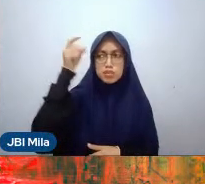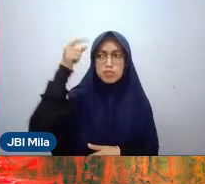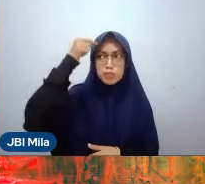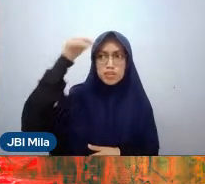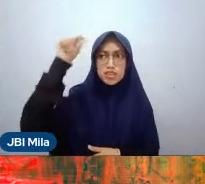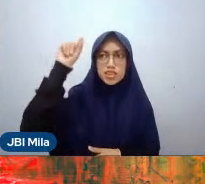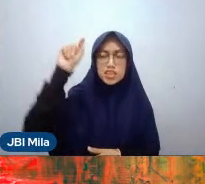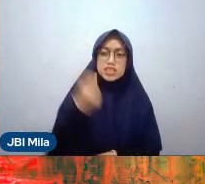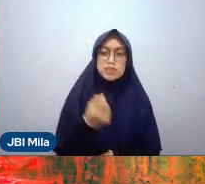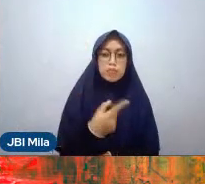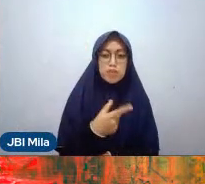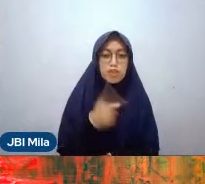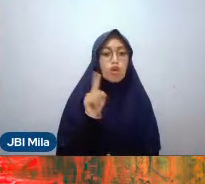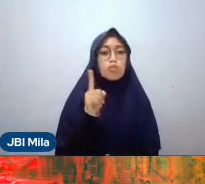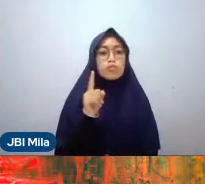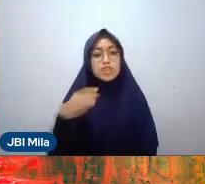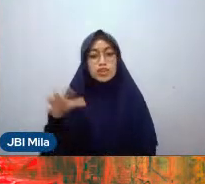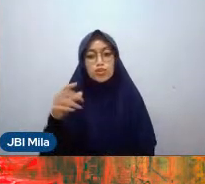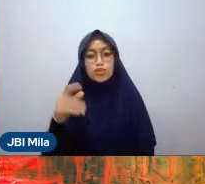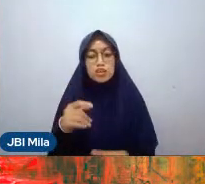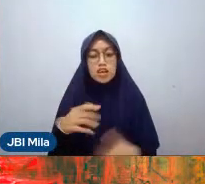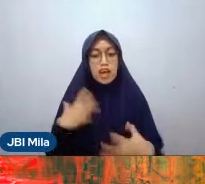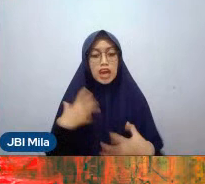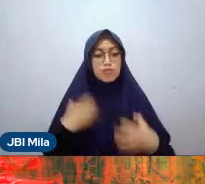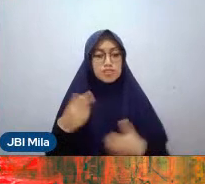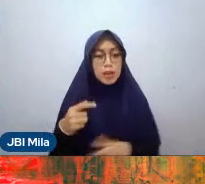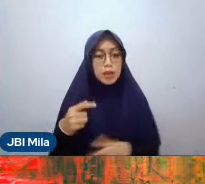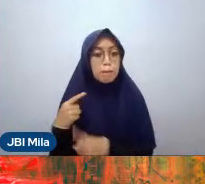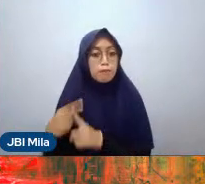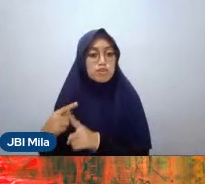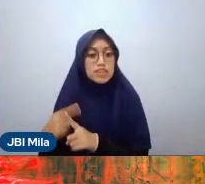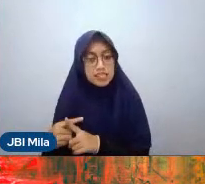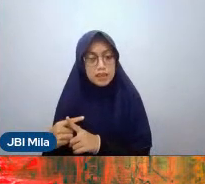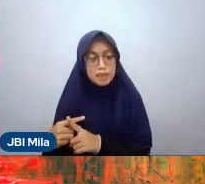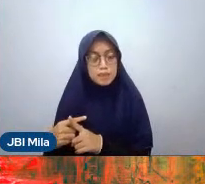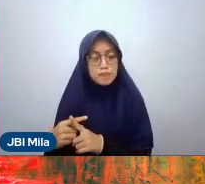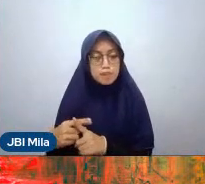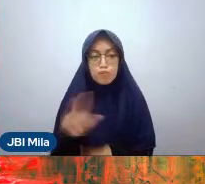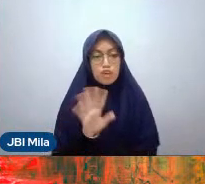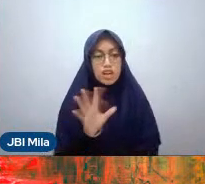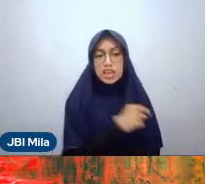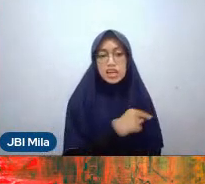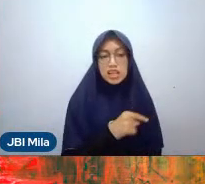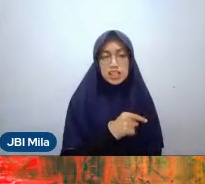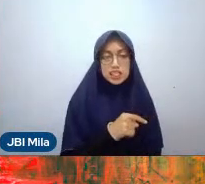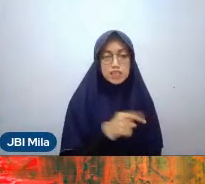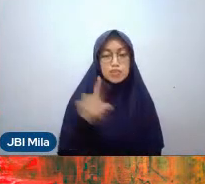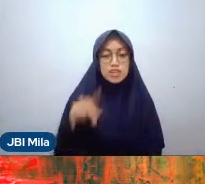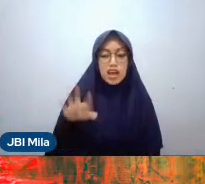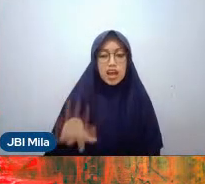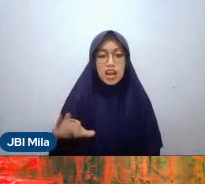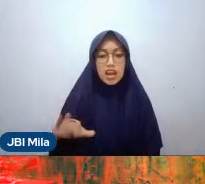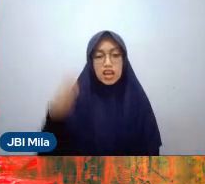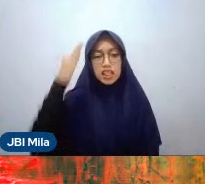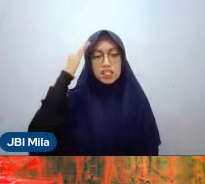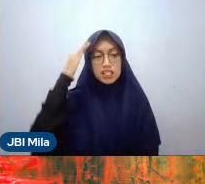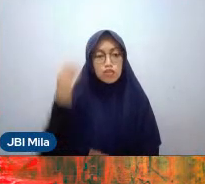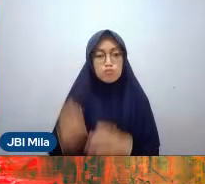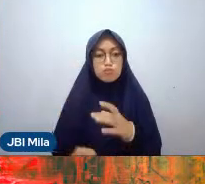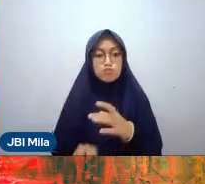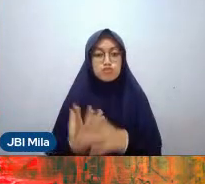Jadi anak itu harus belajar mengenali ciri-ciri sinyal tubuh apa yang muncul, kemudian memberi